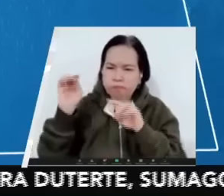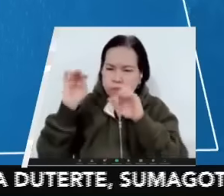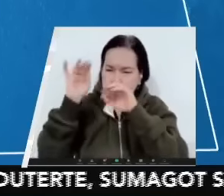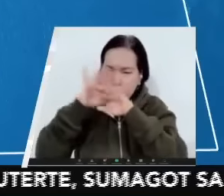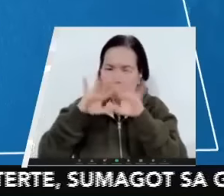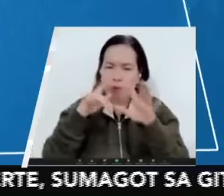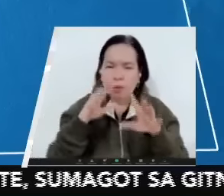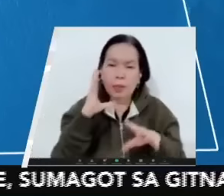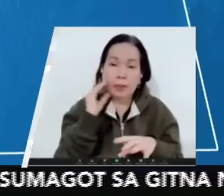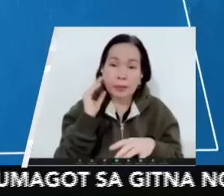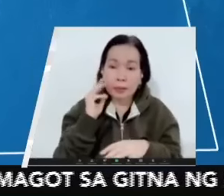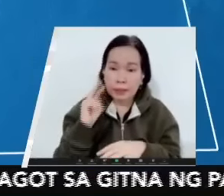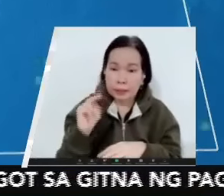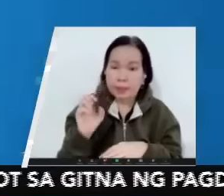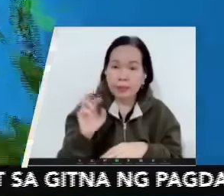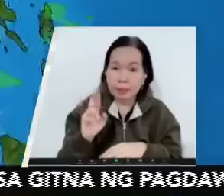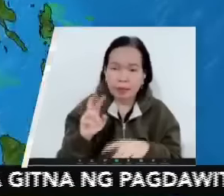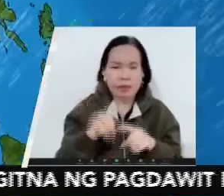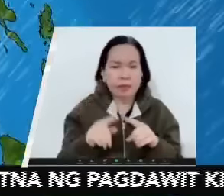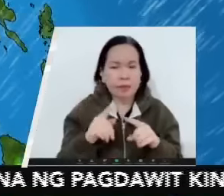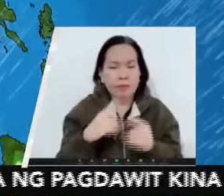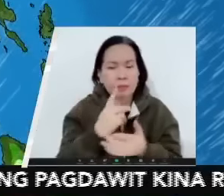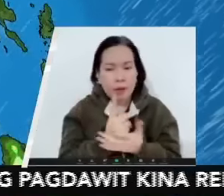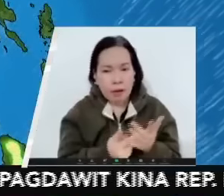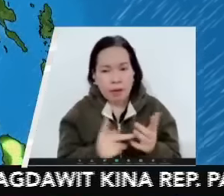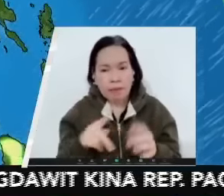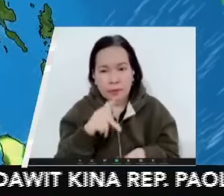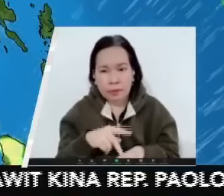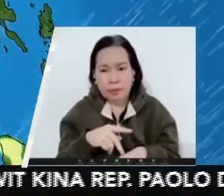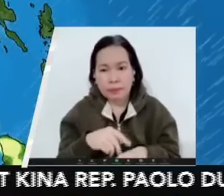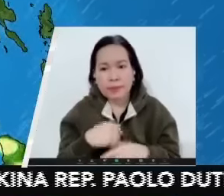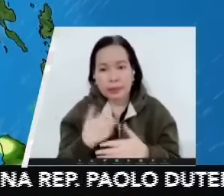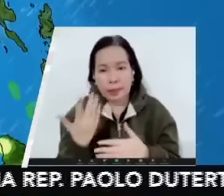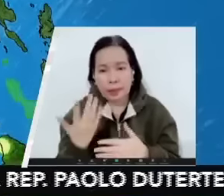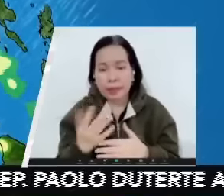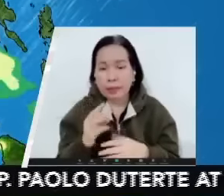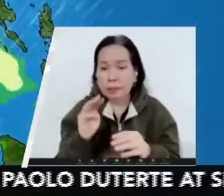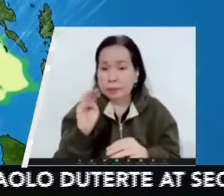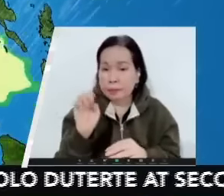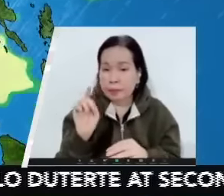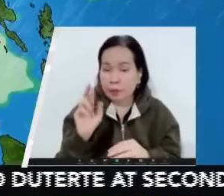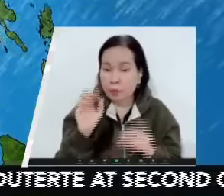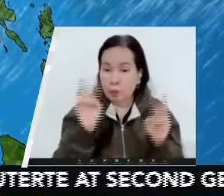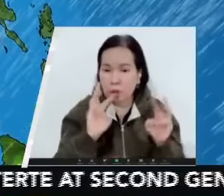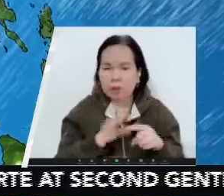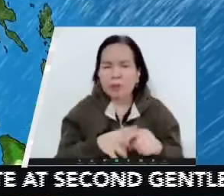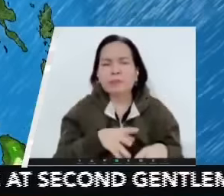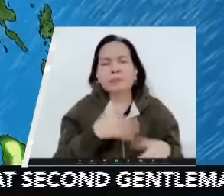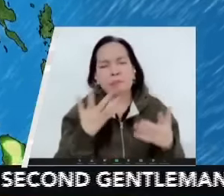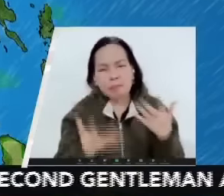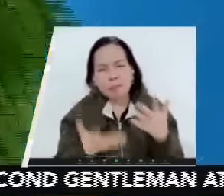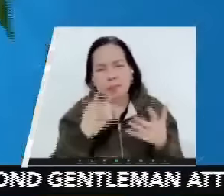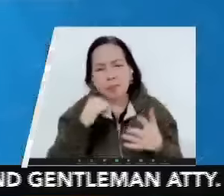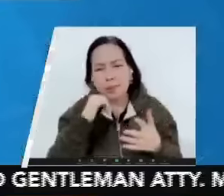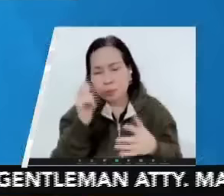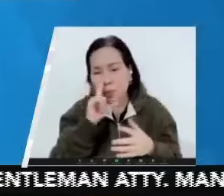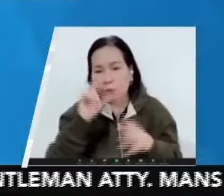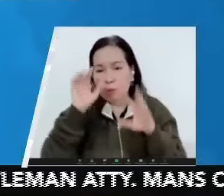iba pang bahagi ng bansa. Sa rainfall forecast ng Metro Weather, posibleng ulanin ang ilang bahagi ng Luzon bukas, lalo na sa